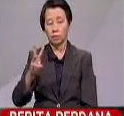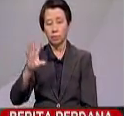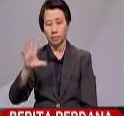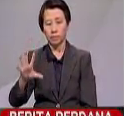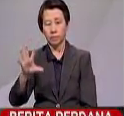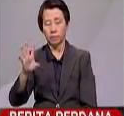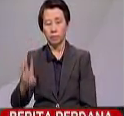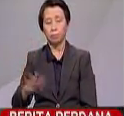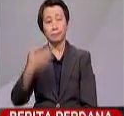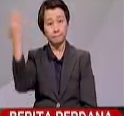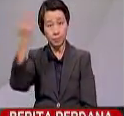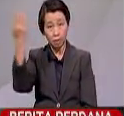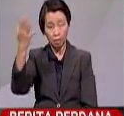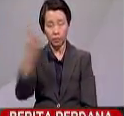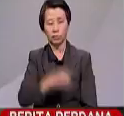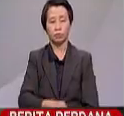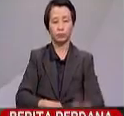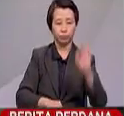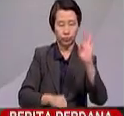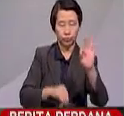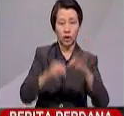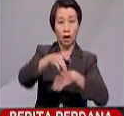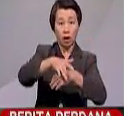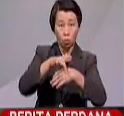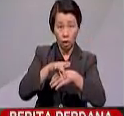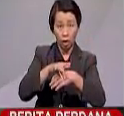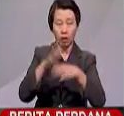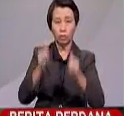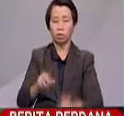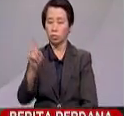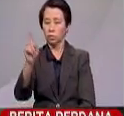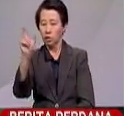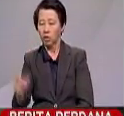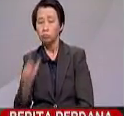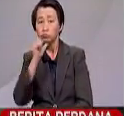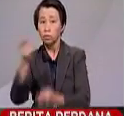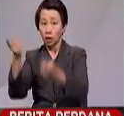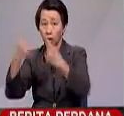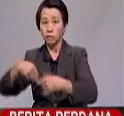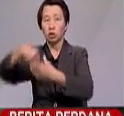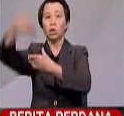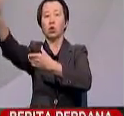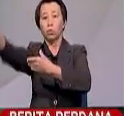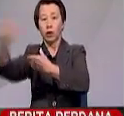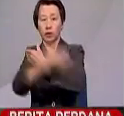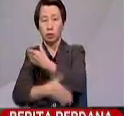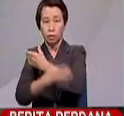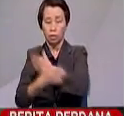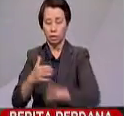29,654 pengundi biasa, 9 pengundi awal dan seorang pengundi tidak hadir luar negara.